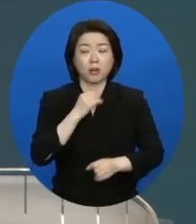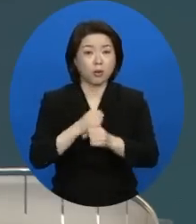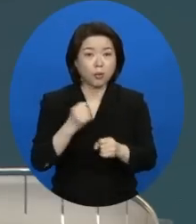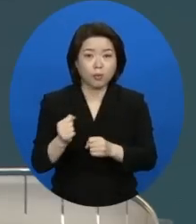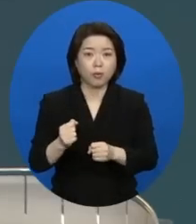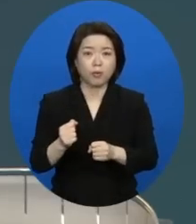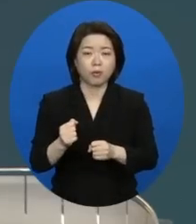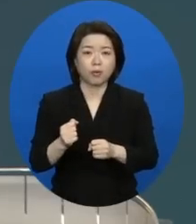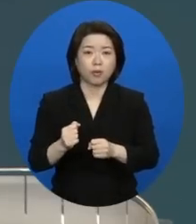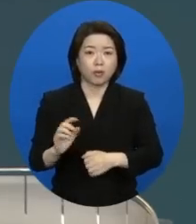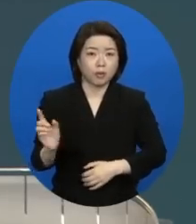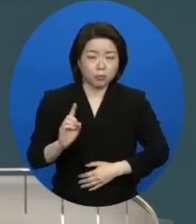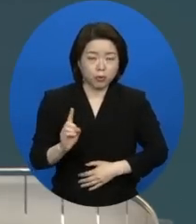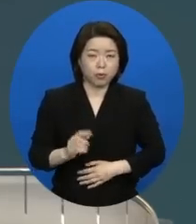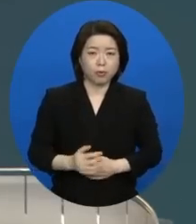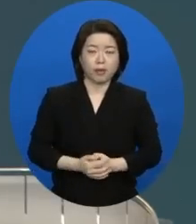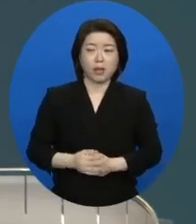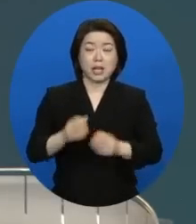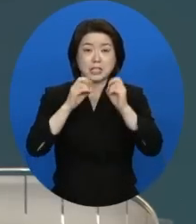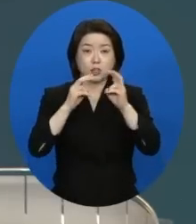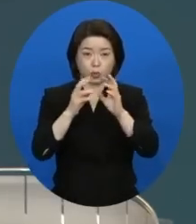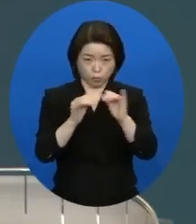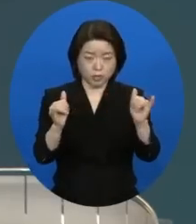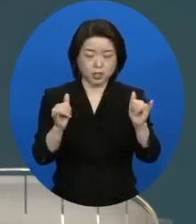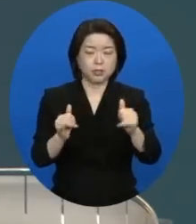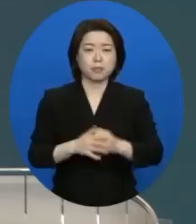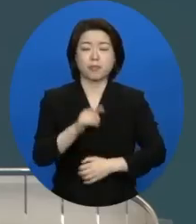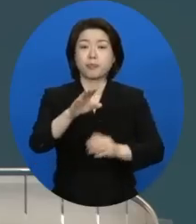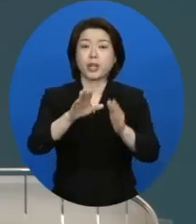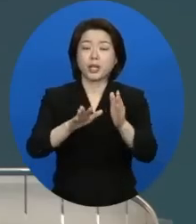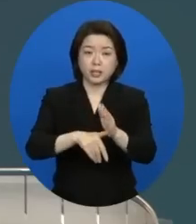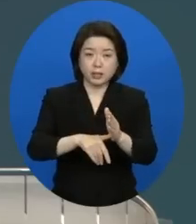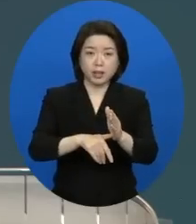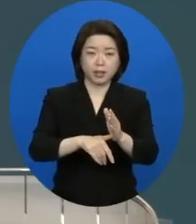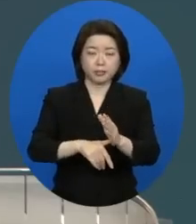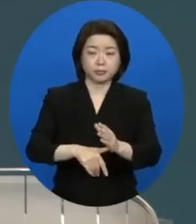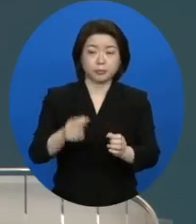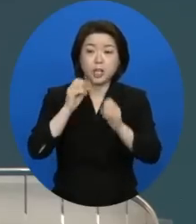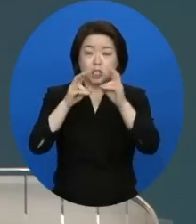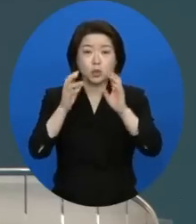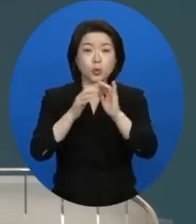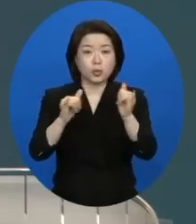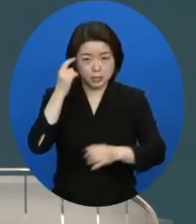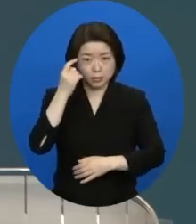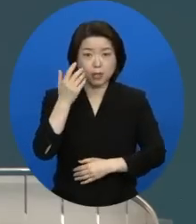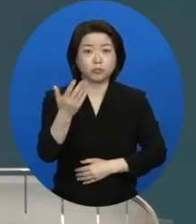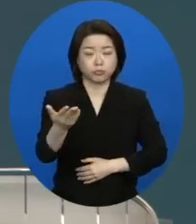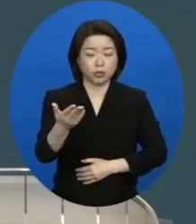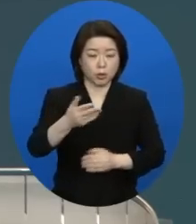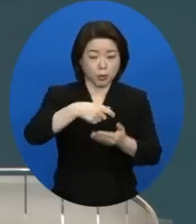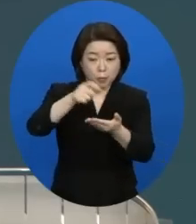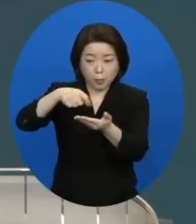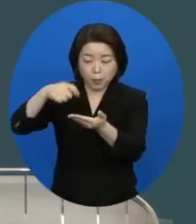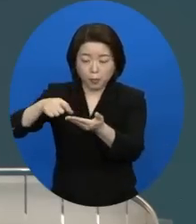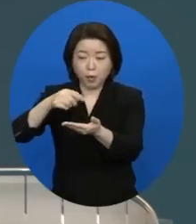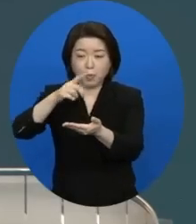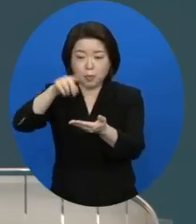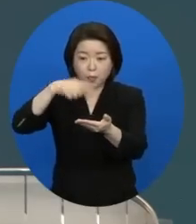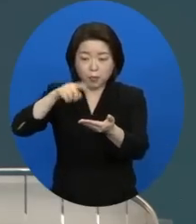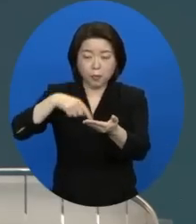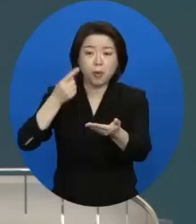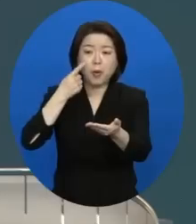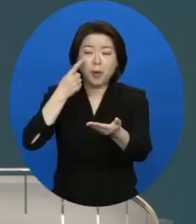당황스러웠어요. 그래서 선교사님들이 그때 당시에 선교사님들에게 설문을